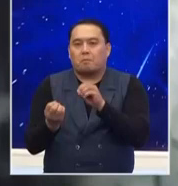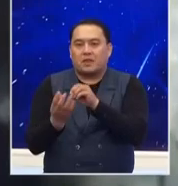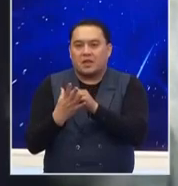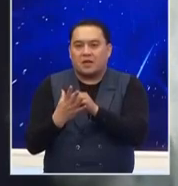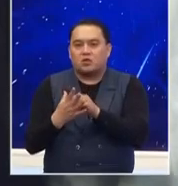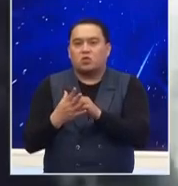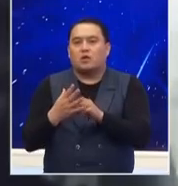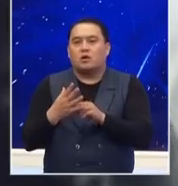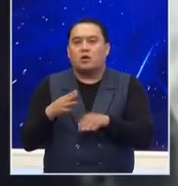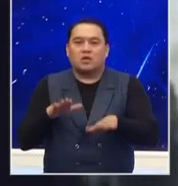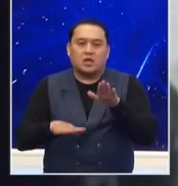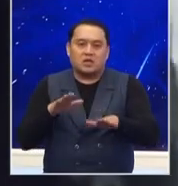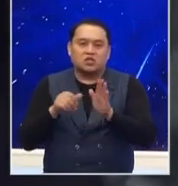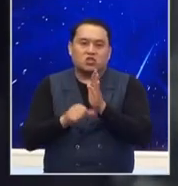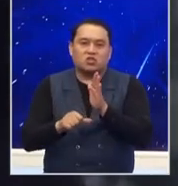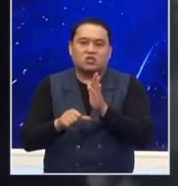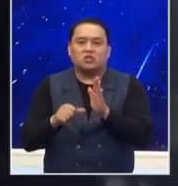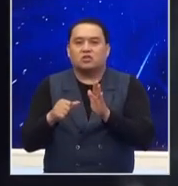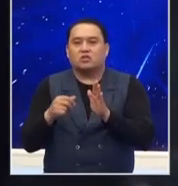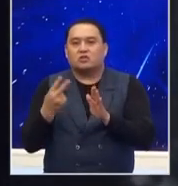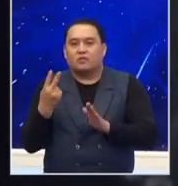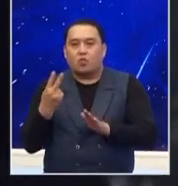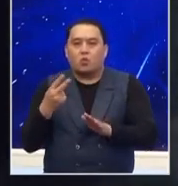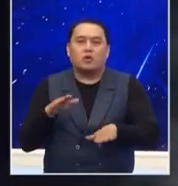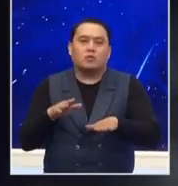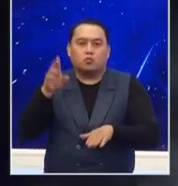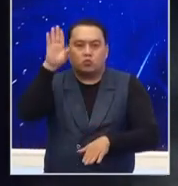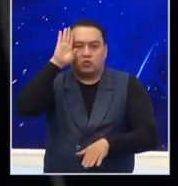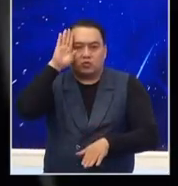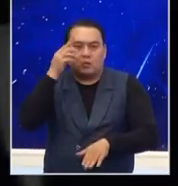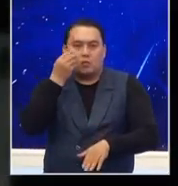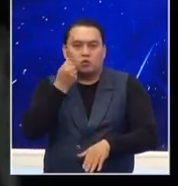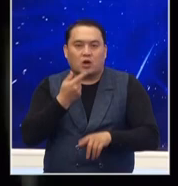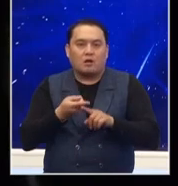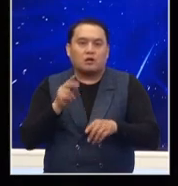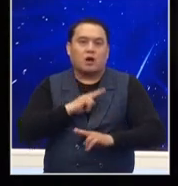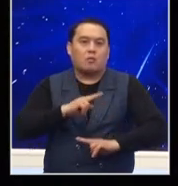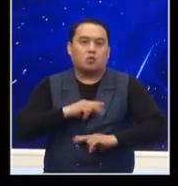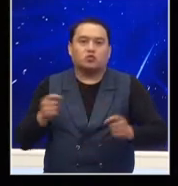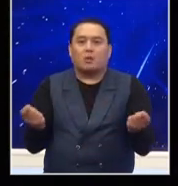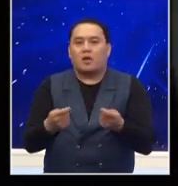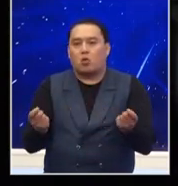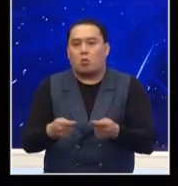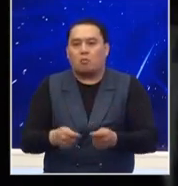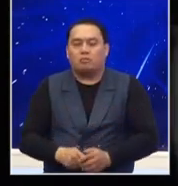которых 15 килограммов у 62-летнего мужчины. На момент задержания он работал чабаном.